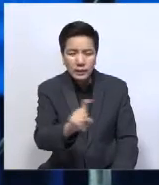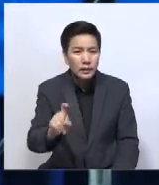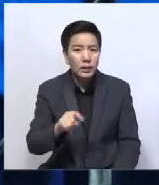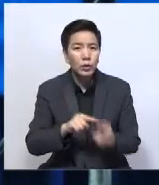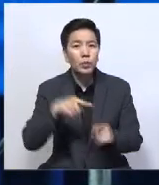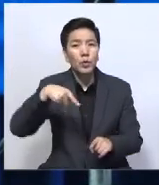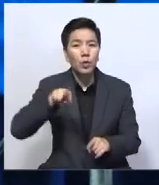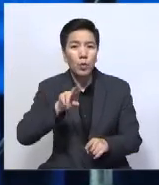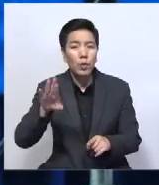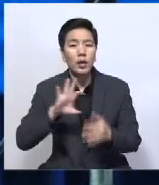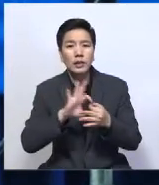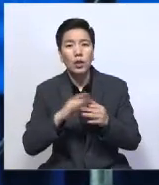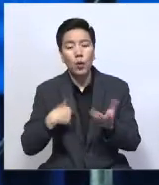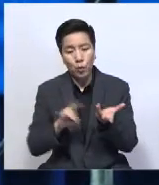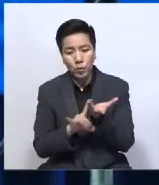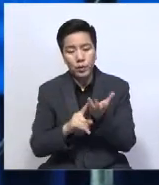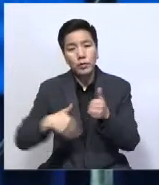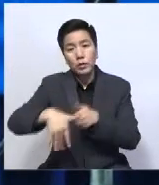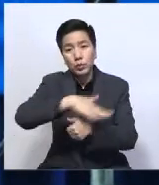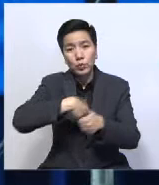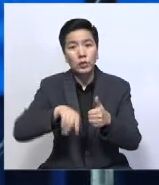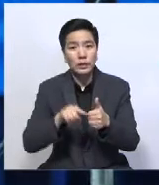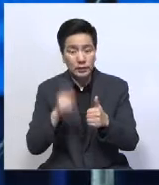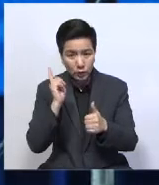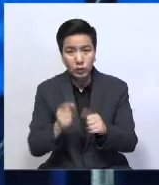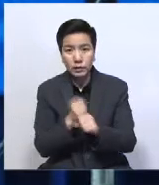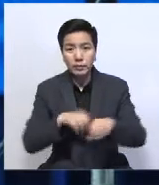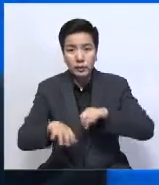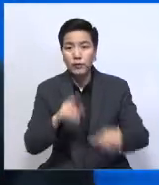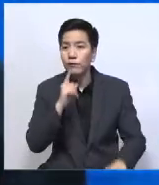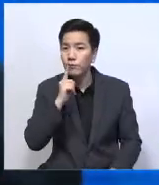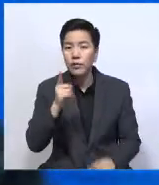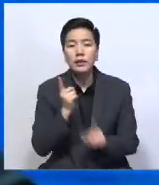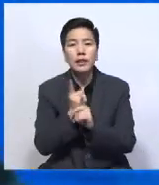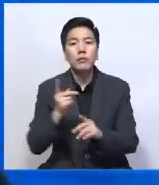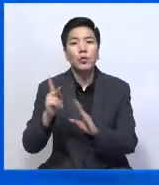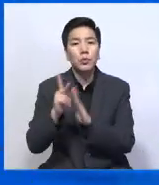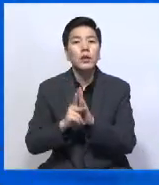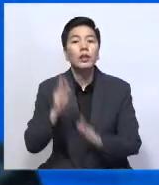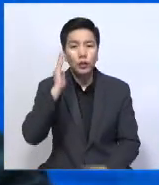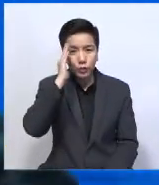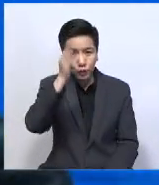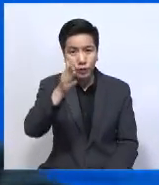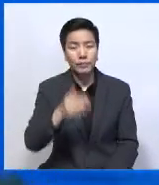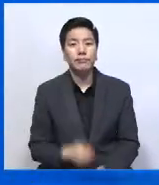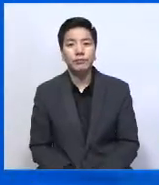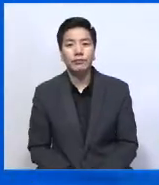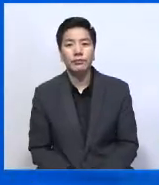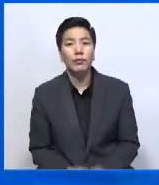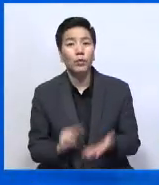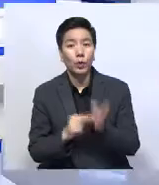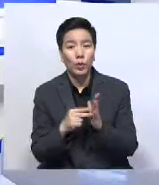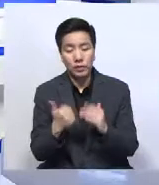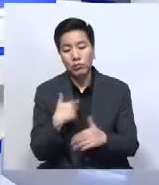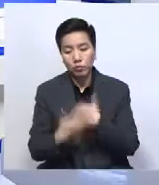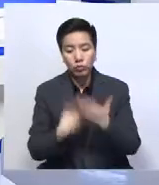พระราชบัญญัติส่งเสริมและรักษาคุณภาพสิ่งแวดล้อมอันนี้จะต้องดำเนินการฟ้องร้องทางแพ่งต่อไปค่ะ ก็ถือว่ามี